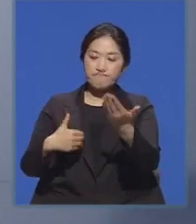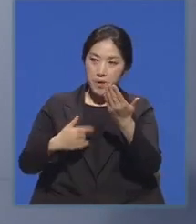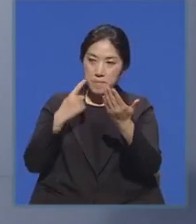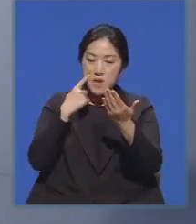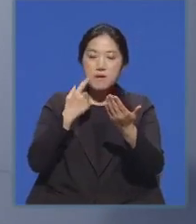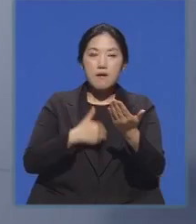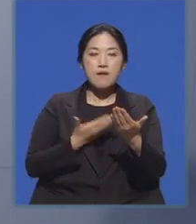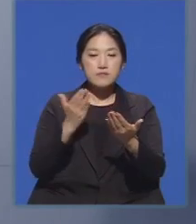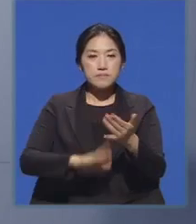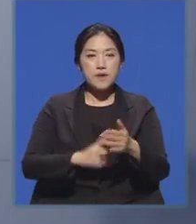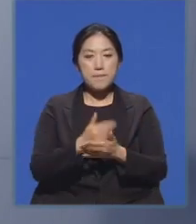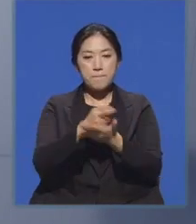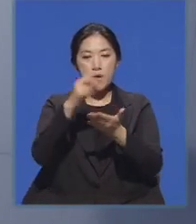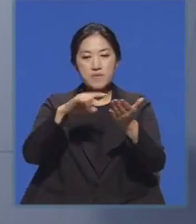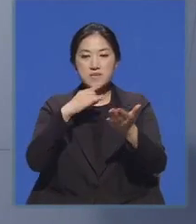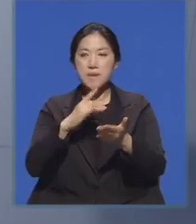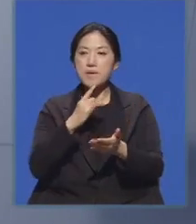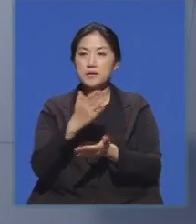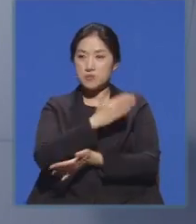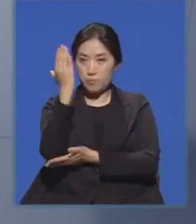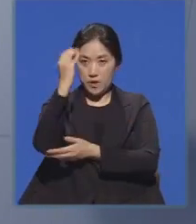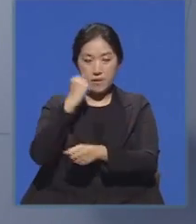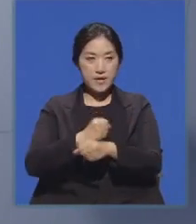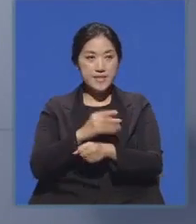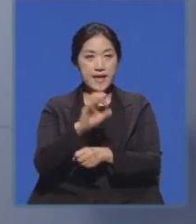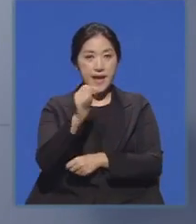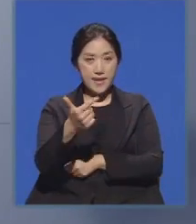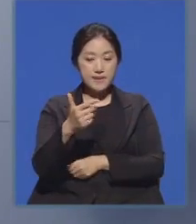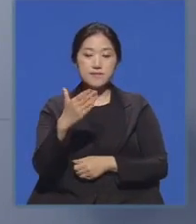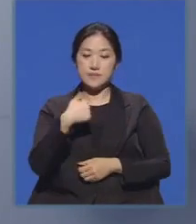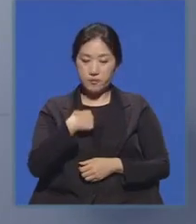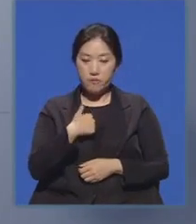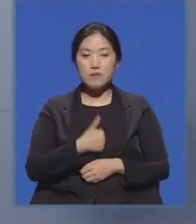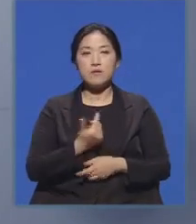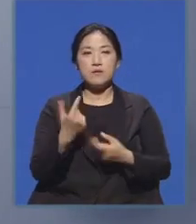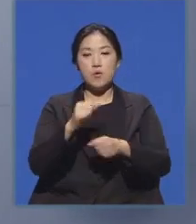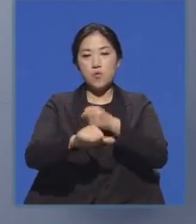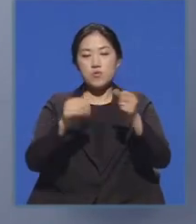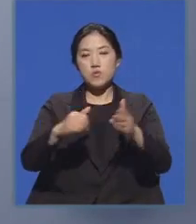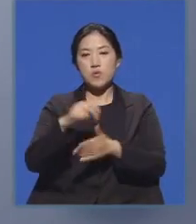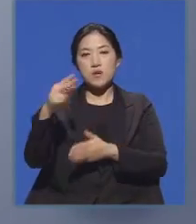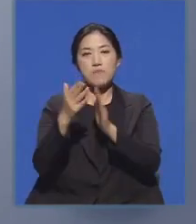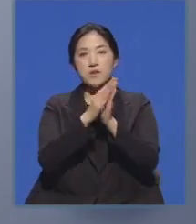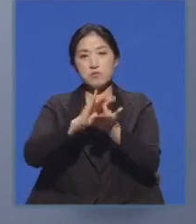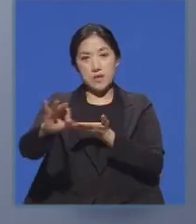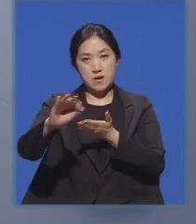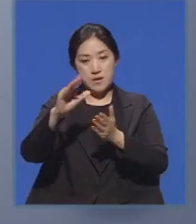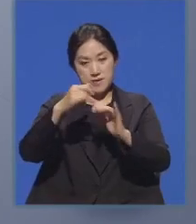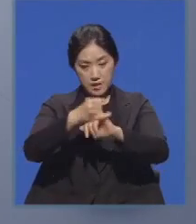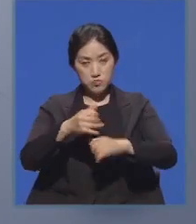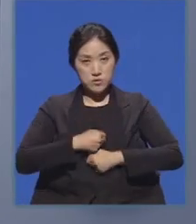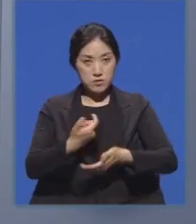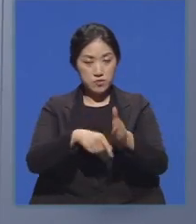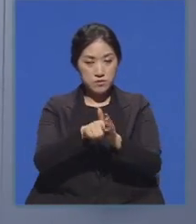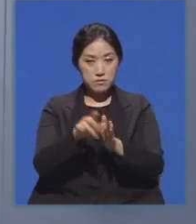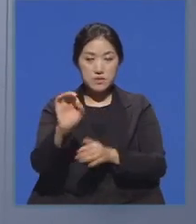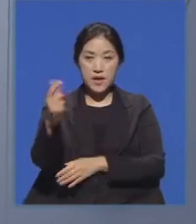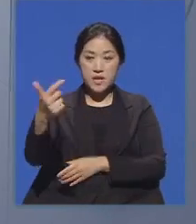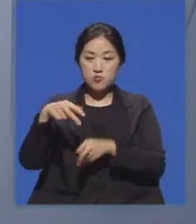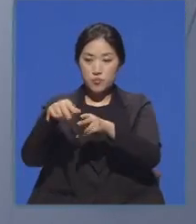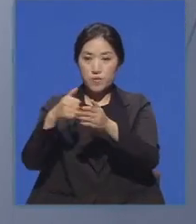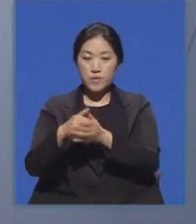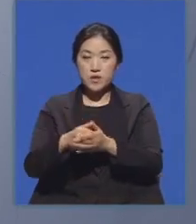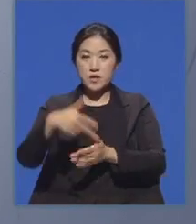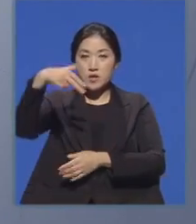다만 법인세만 자꾸 말씀하시는데 안 후보님이나 저나 5년간 200조 원이 듭니다. 공약하려면요. 그런데 안 후보님